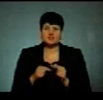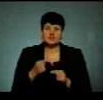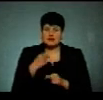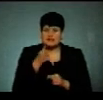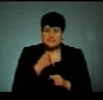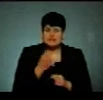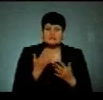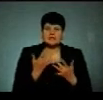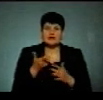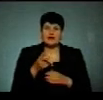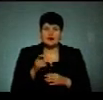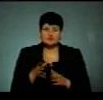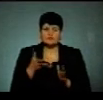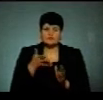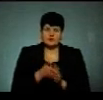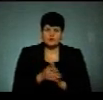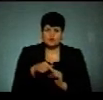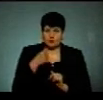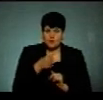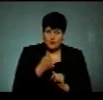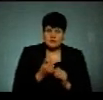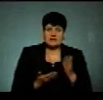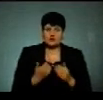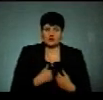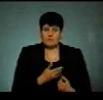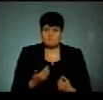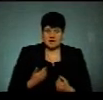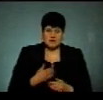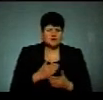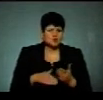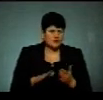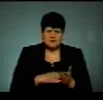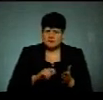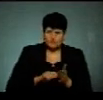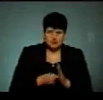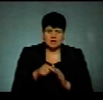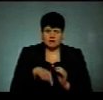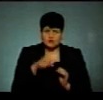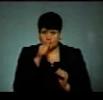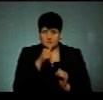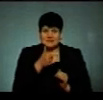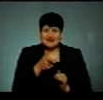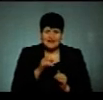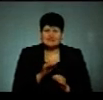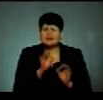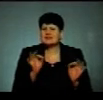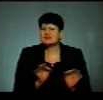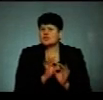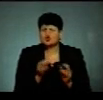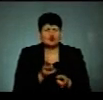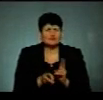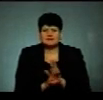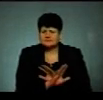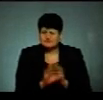залежності від того, скільки ми газу витратимо цього року. І якщо ми зовсім не включали цього місяця газ, навіть нічого не